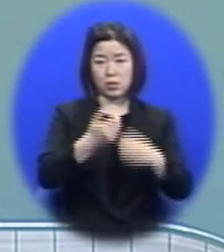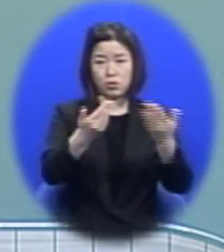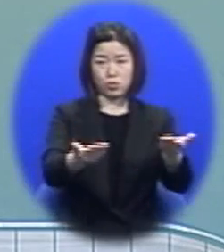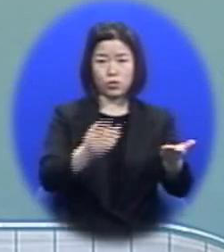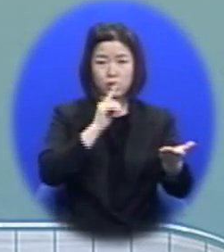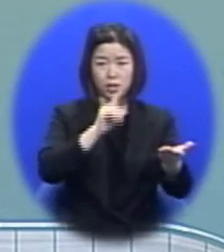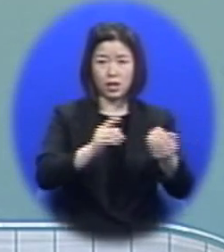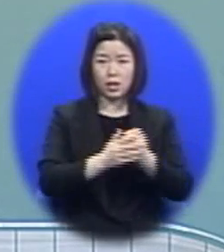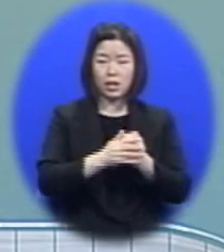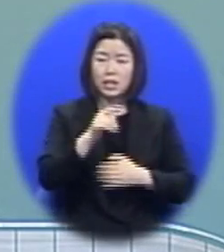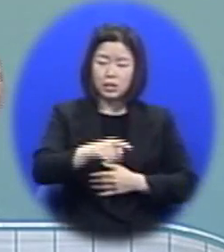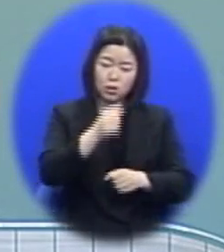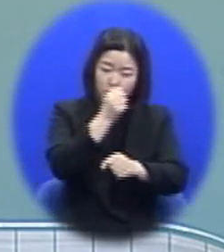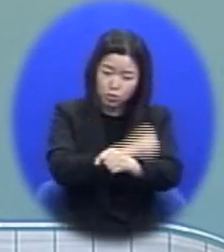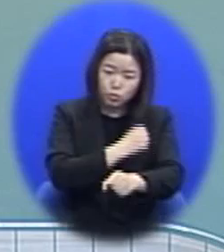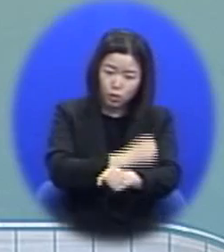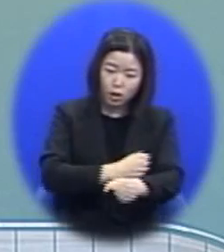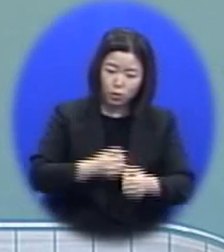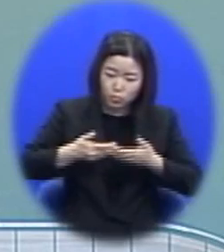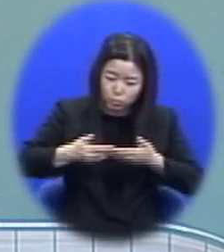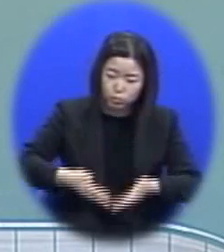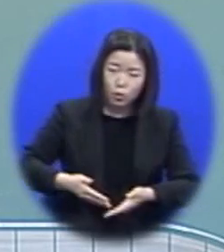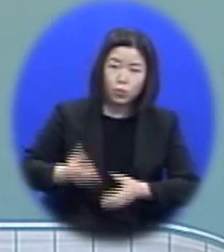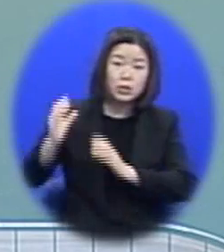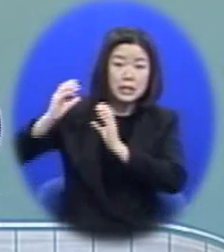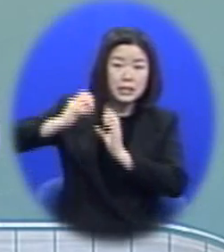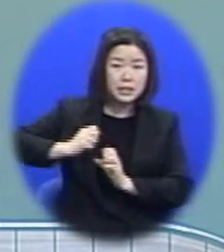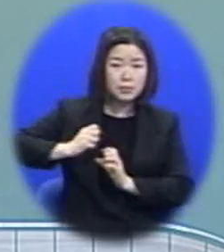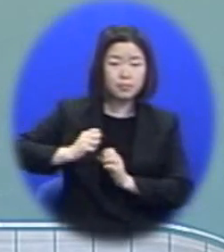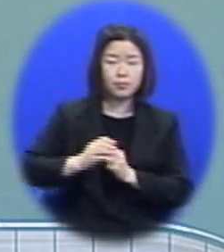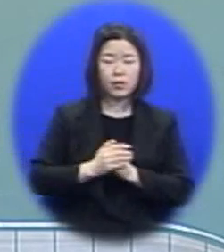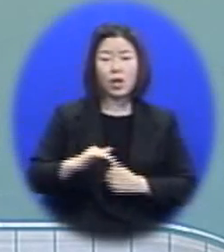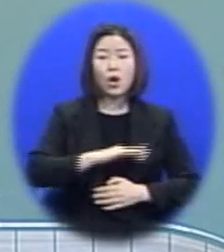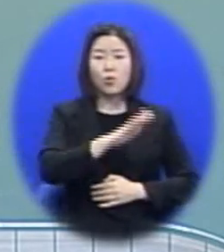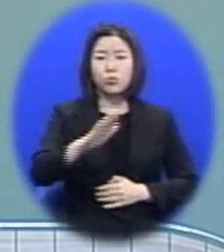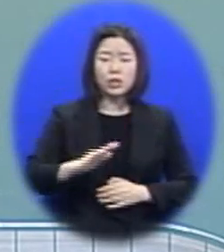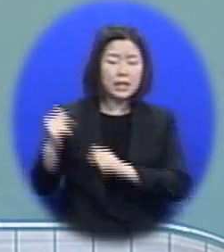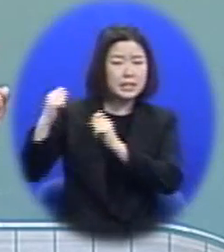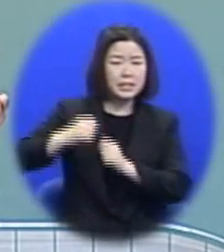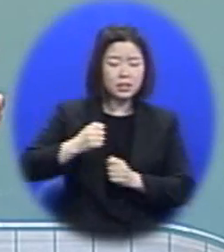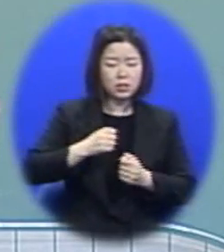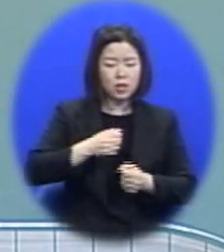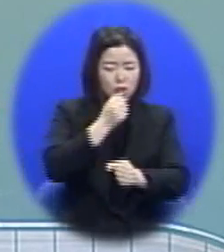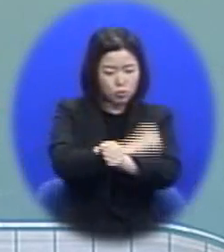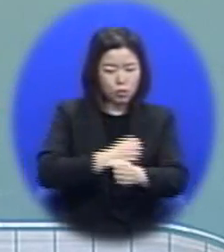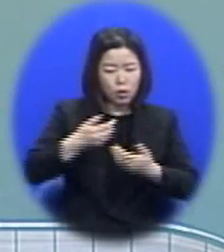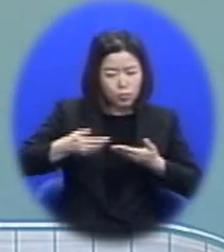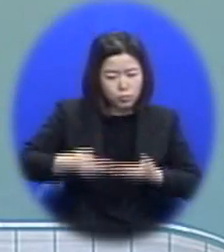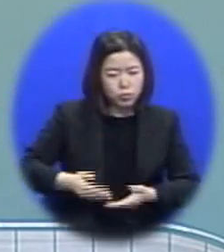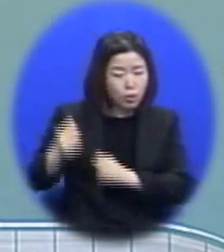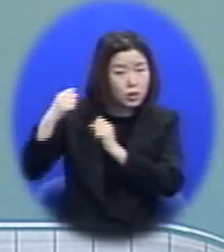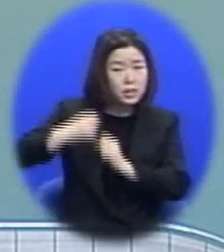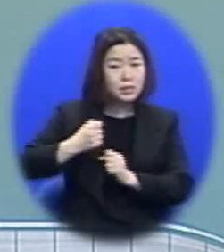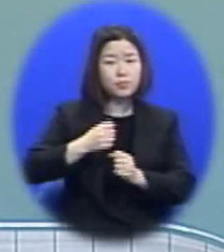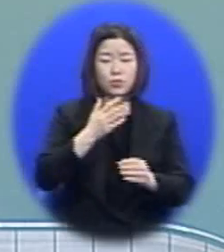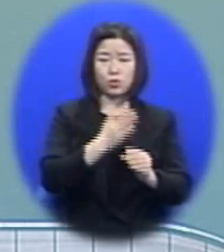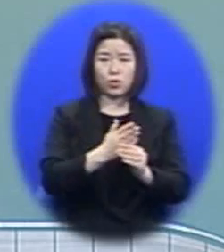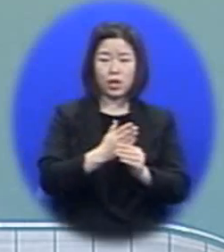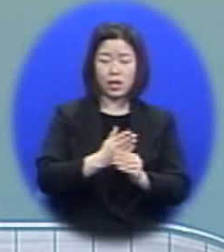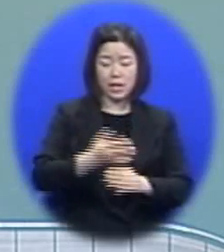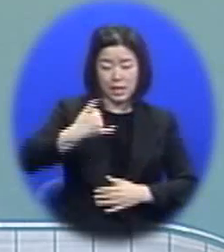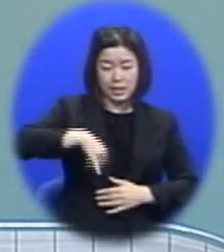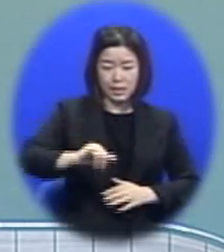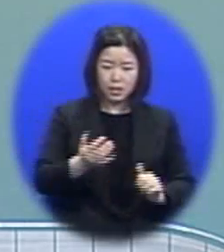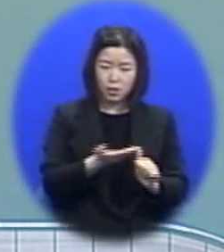말씀 수고하고 무거운 짐 우리가지는 수고하고 무거운 짐 중에 자녀 양육의 짐처럼